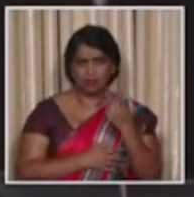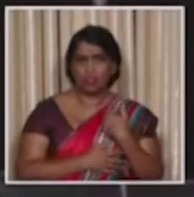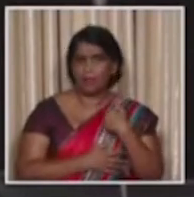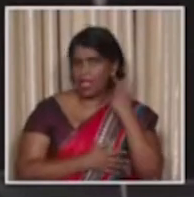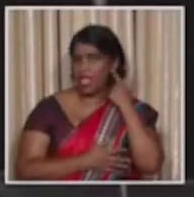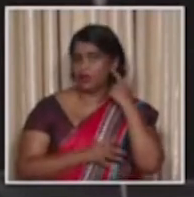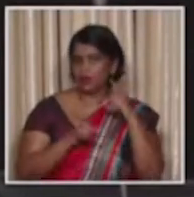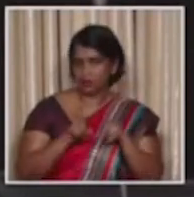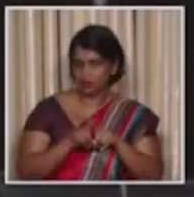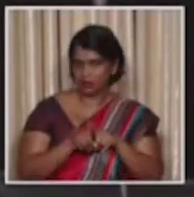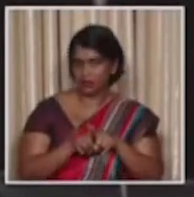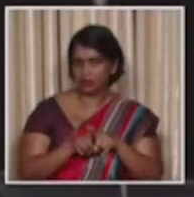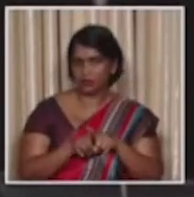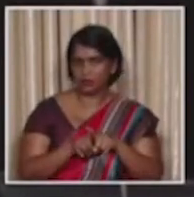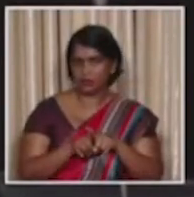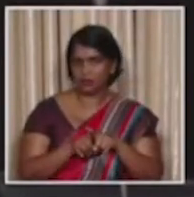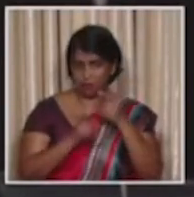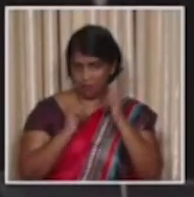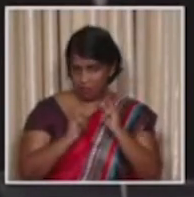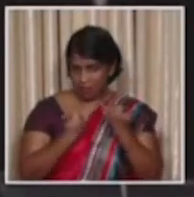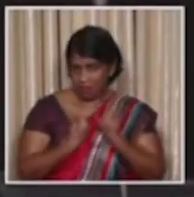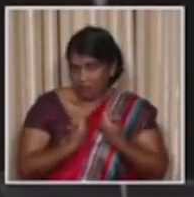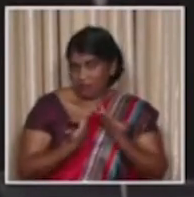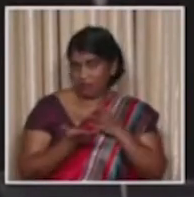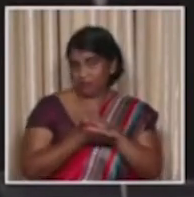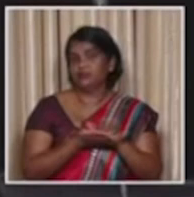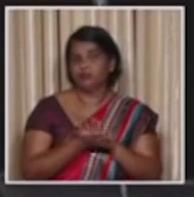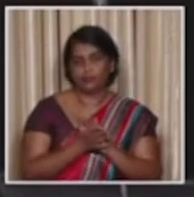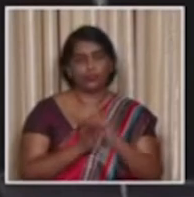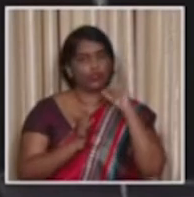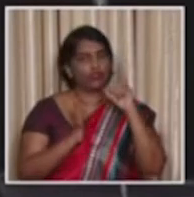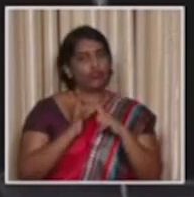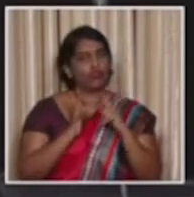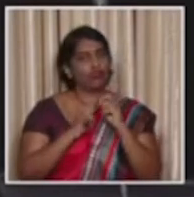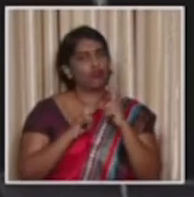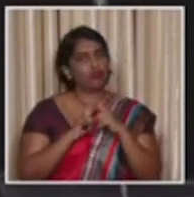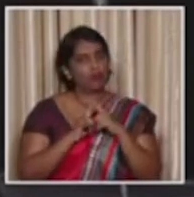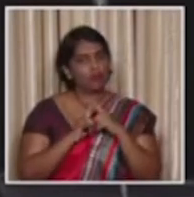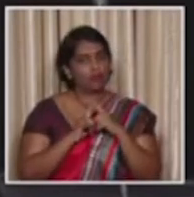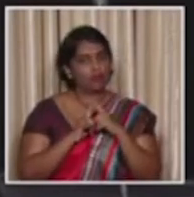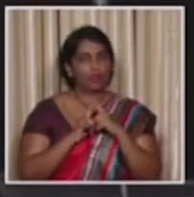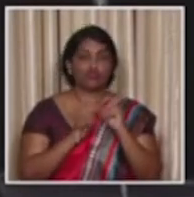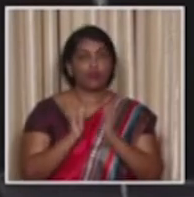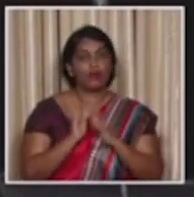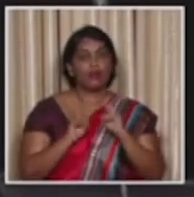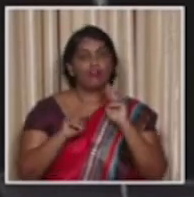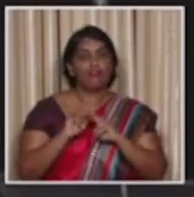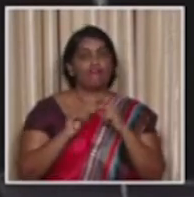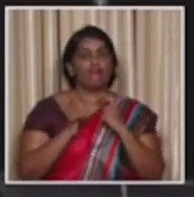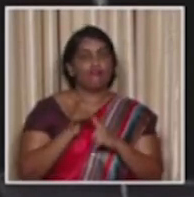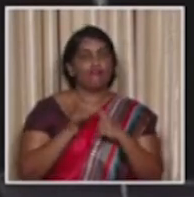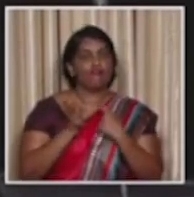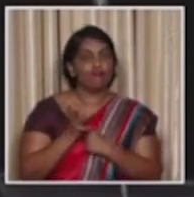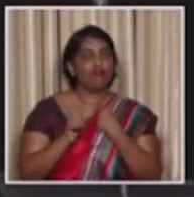ඇහිච්ච විදිය ඒක එහෙමනම් ඒක නිවැරදි විය යුතුයි කියලා මම මේ කියන්නේ. කෝප් කමිටුව කියන එක වෙනුවට කියුනේ ෆෝක් කමිටුව කියලා. ඒකින් දෙක